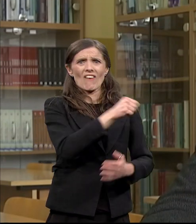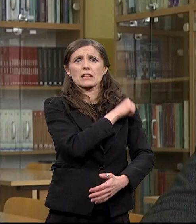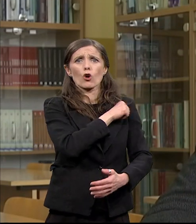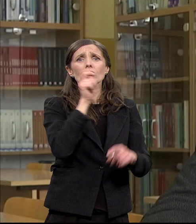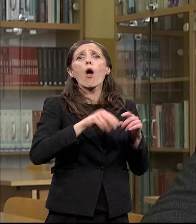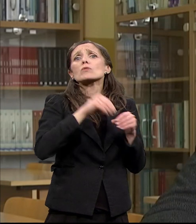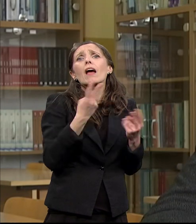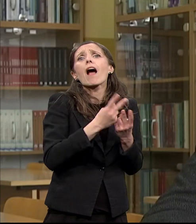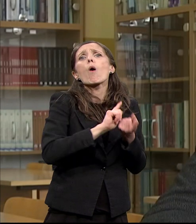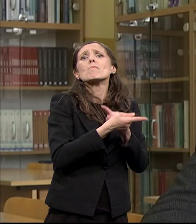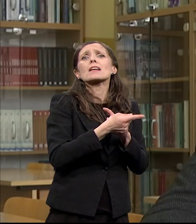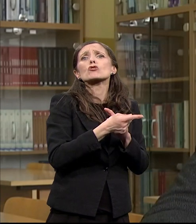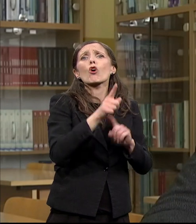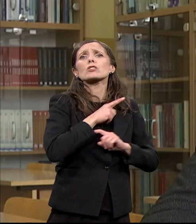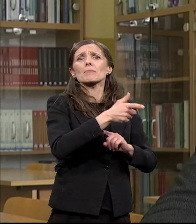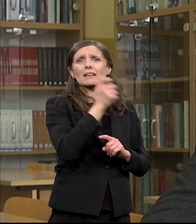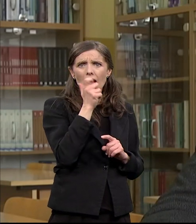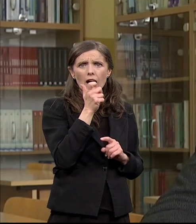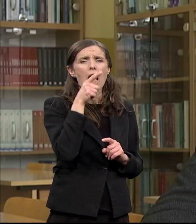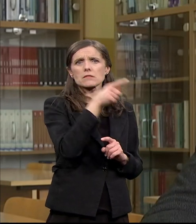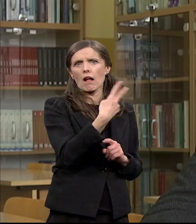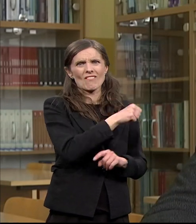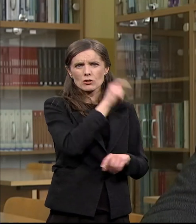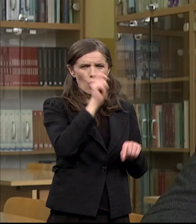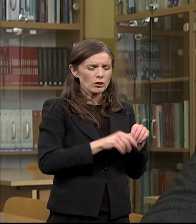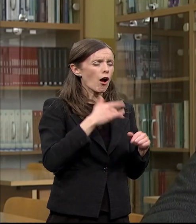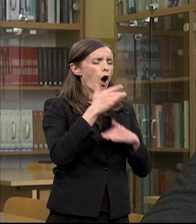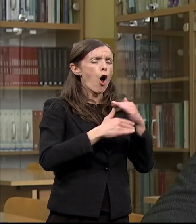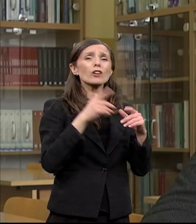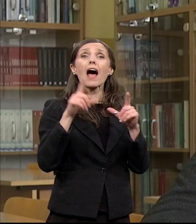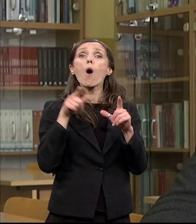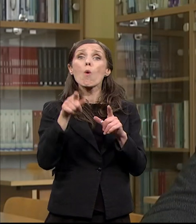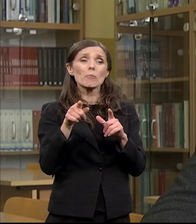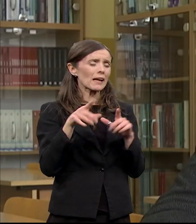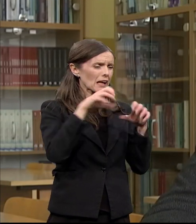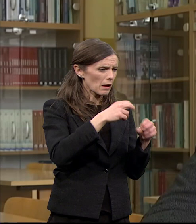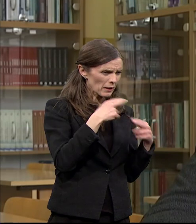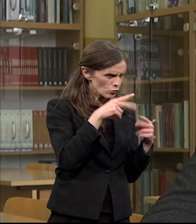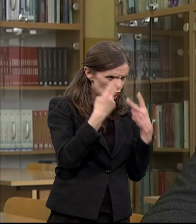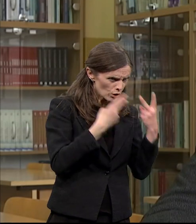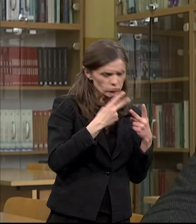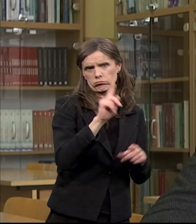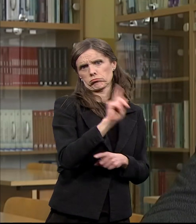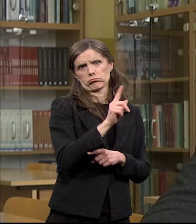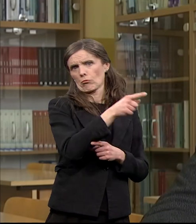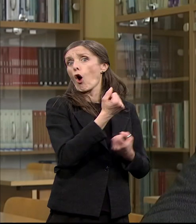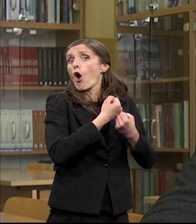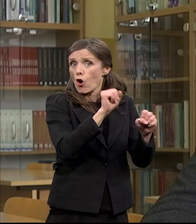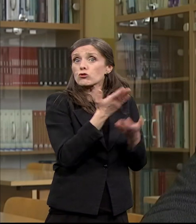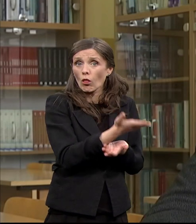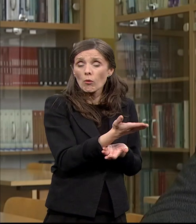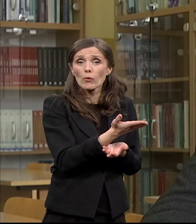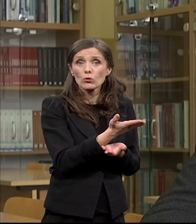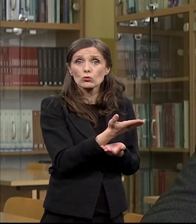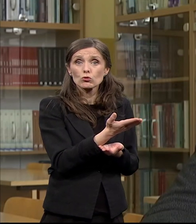vreme. On je po ustanovljenju UNMIK-ovo pravosuđa oslobođen, naravno. I moram da